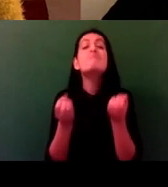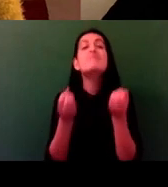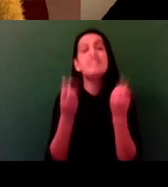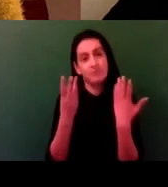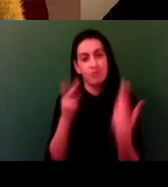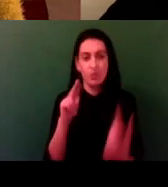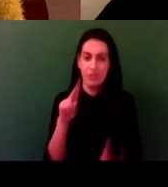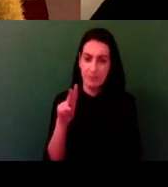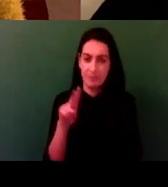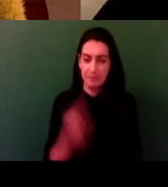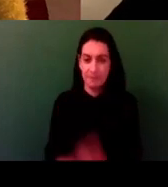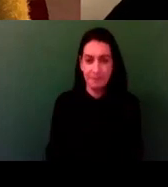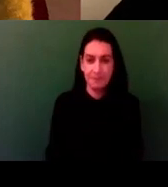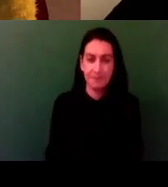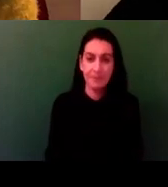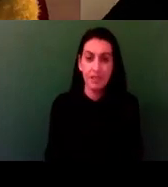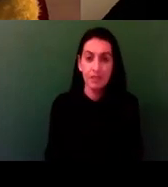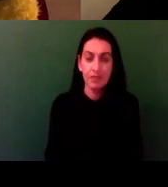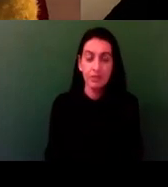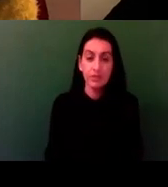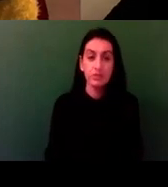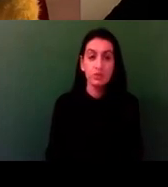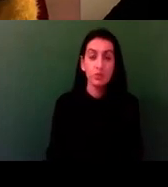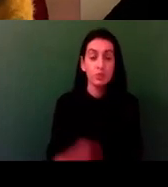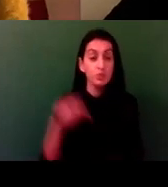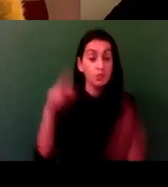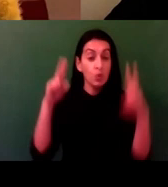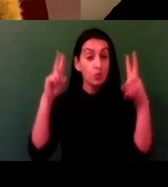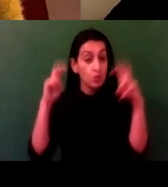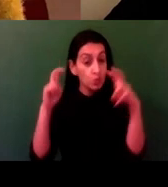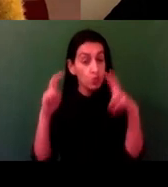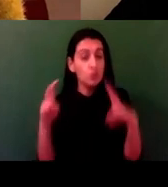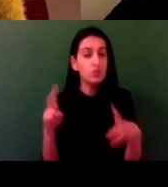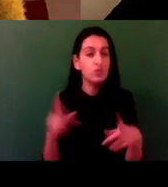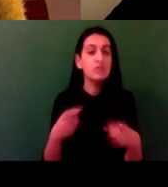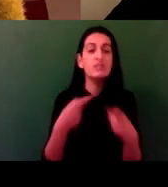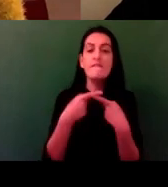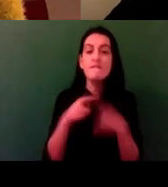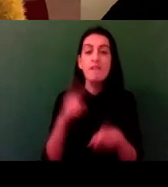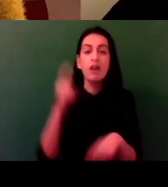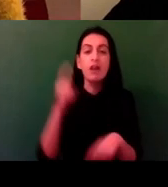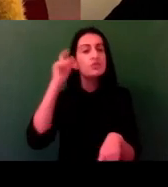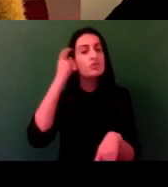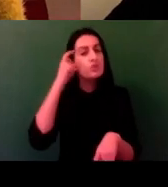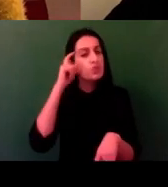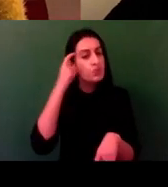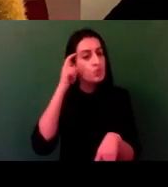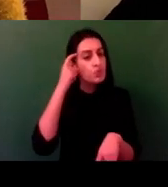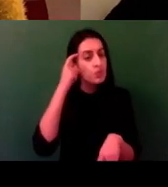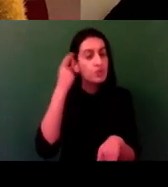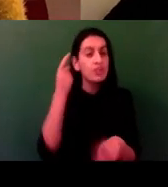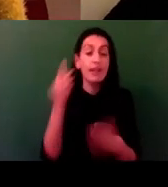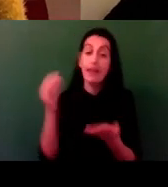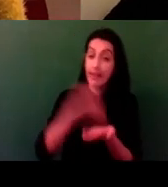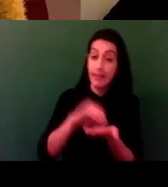Mevzunun gerçekten aslında ne kadar çok farklı sesi, aktörü, düşünceyi kattığımızda işlerin kolaylaşmadığını,